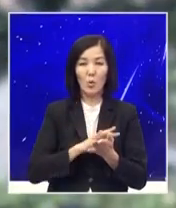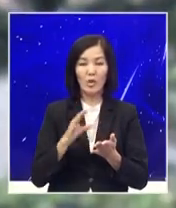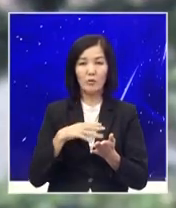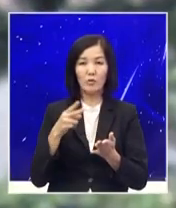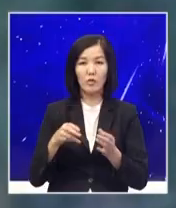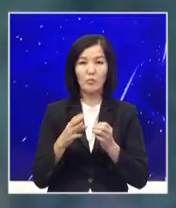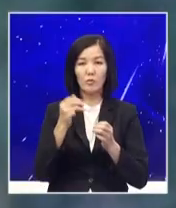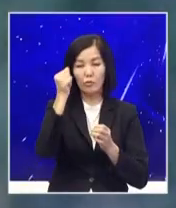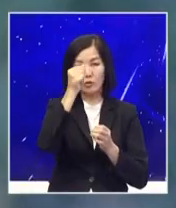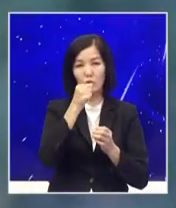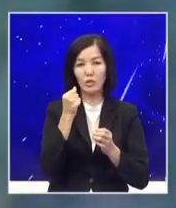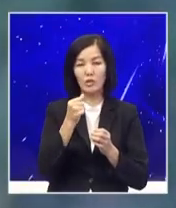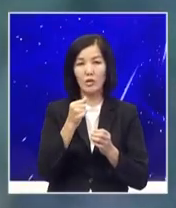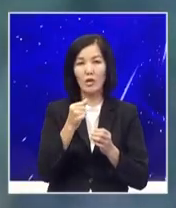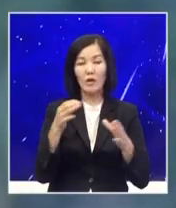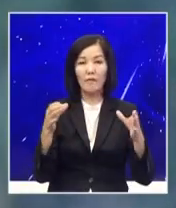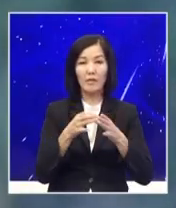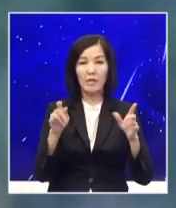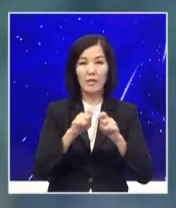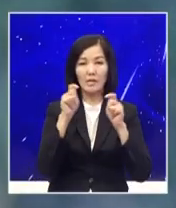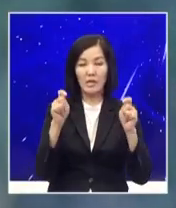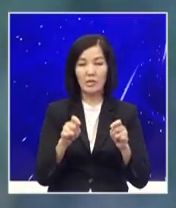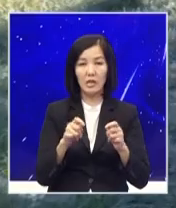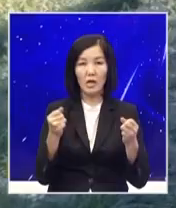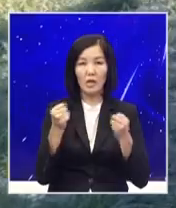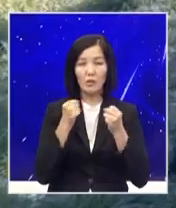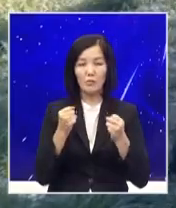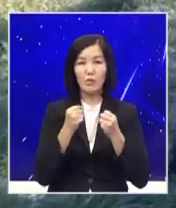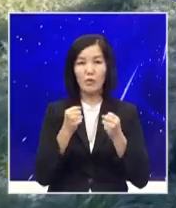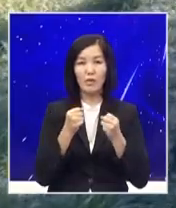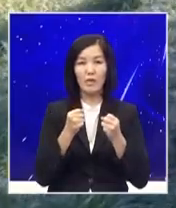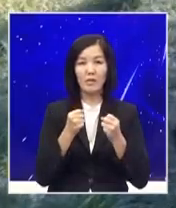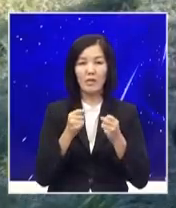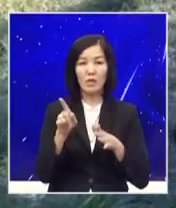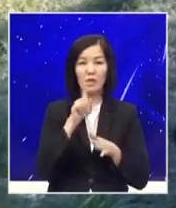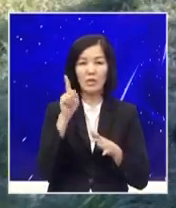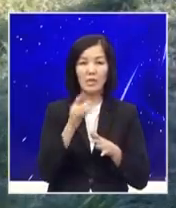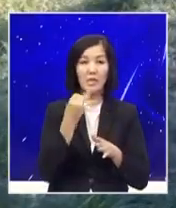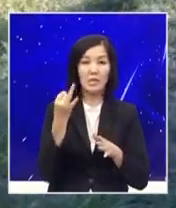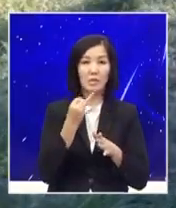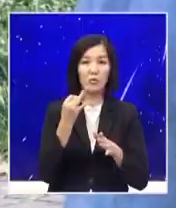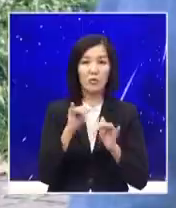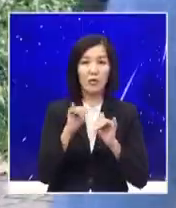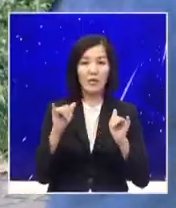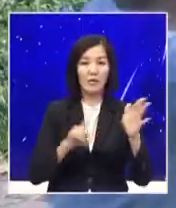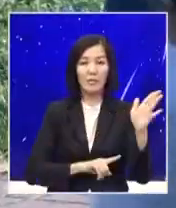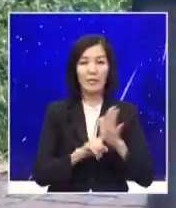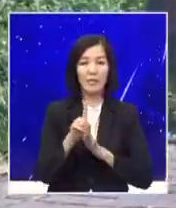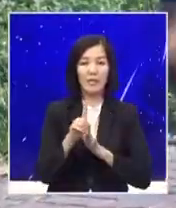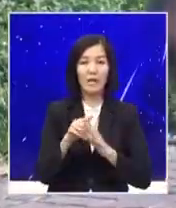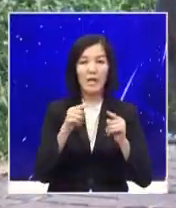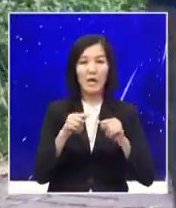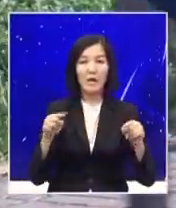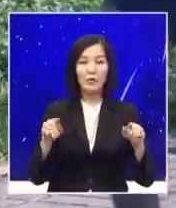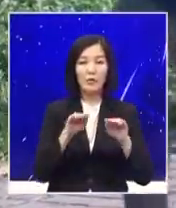облысымызда өңірлік федерация ашылған. Содан бері бұл спорт түріне жергілікті жастардың қызығушылығы оянды. Жетісулық атлеттер түрлі